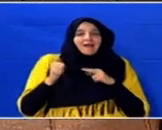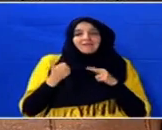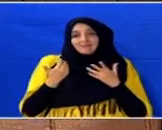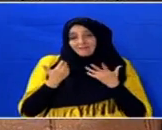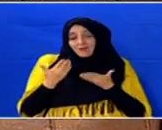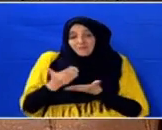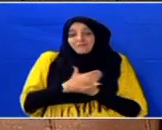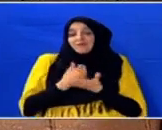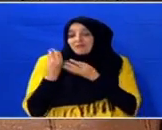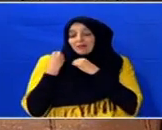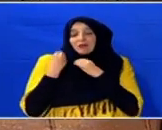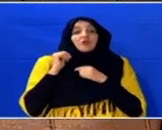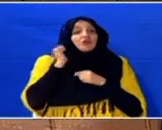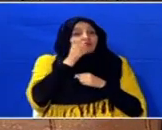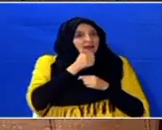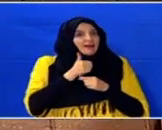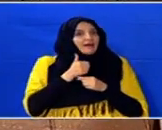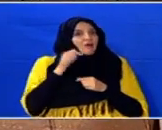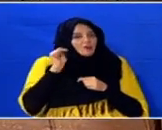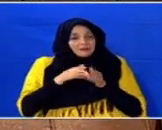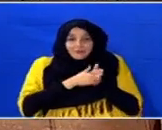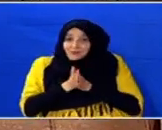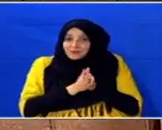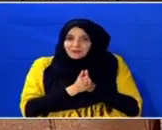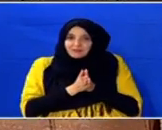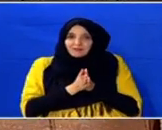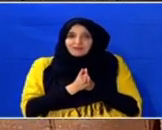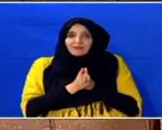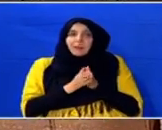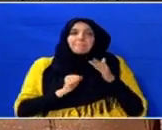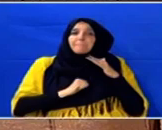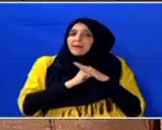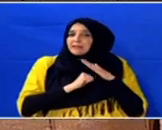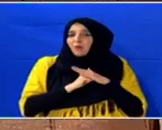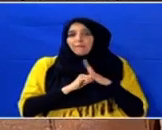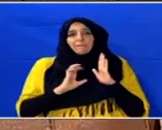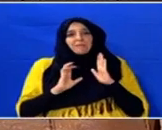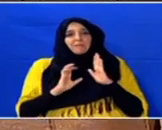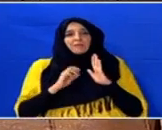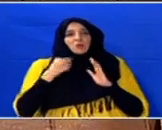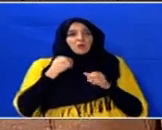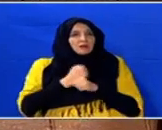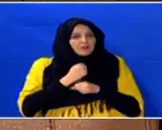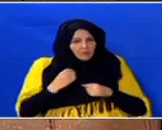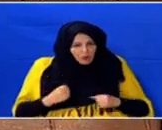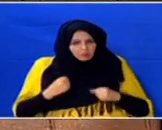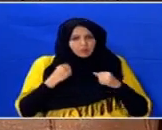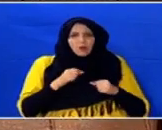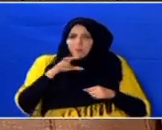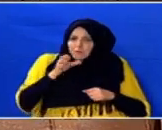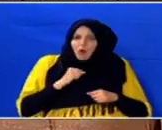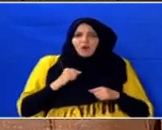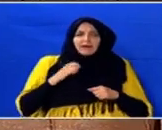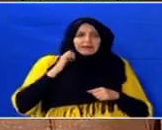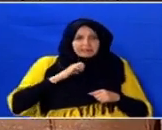ونحن كلنا مأمورون بالاجتهاد بقدر الإمكان، نعمل بالعزائم